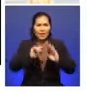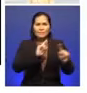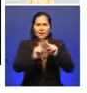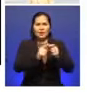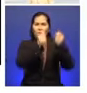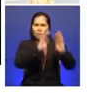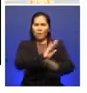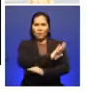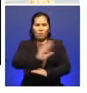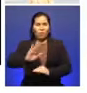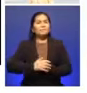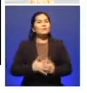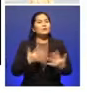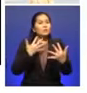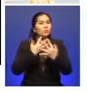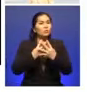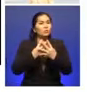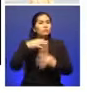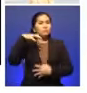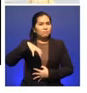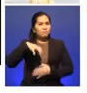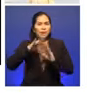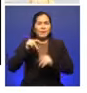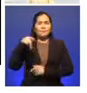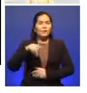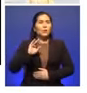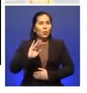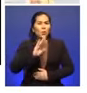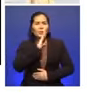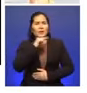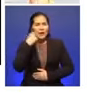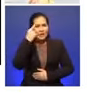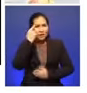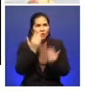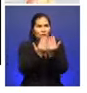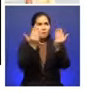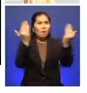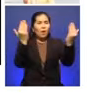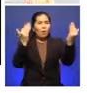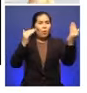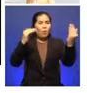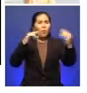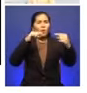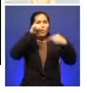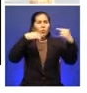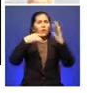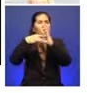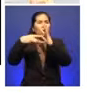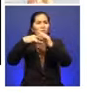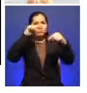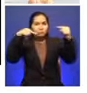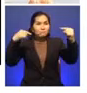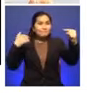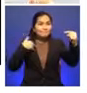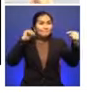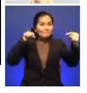ำหรับเรือนจำเนี่ยก็มีลักษณะพิเศษนะคะคือถ้าเรานึกถึงเรือนจำก็กำแพงสูงมีลวดหนามมีอะไรอย่